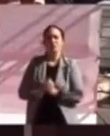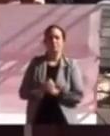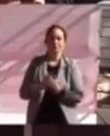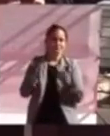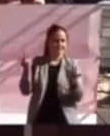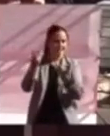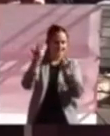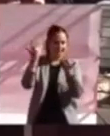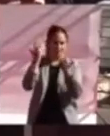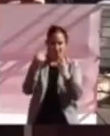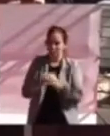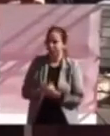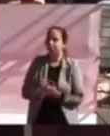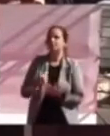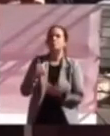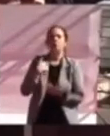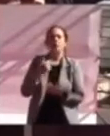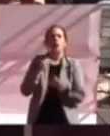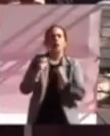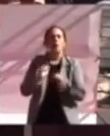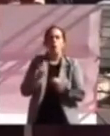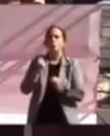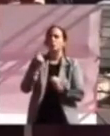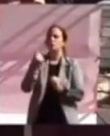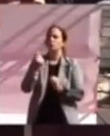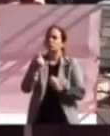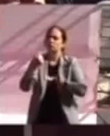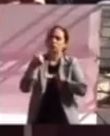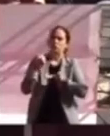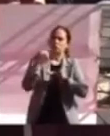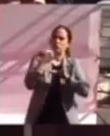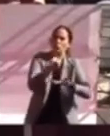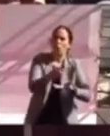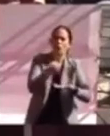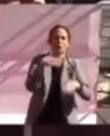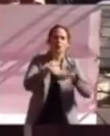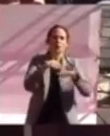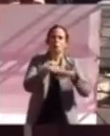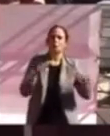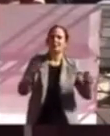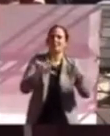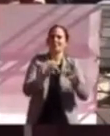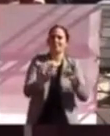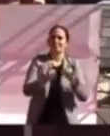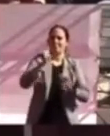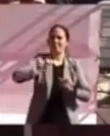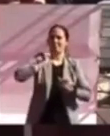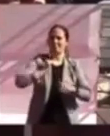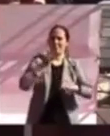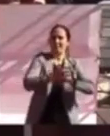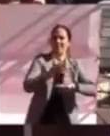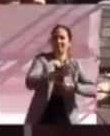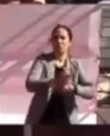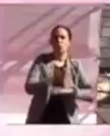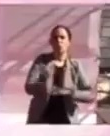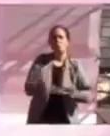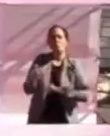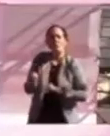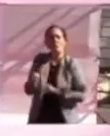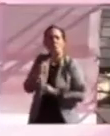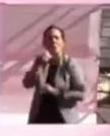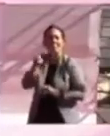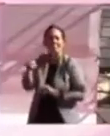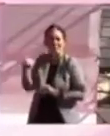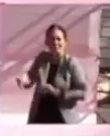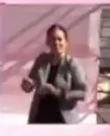e poi ripagheremo tra cinque sei sette anni in pensioni di invalidità per esempio cioè la vita delle